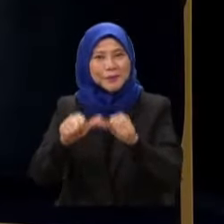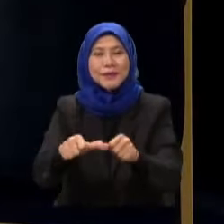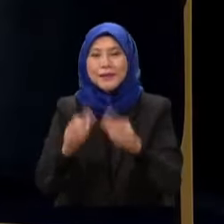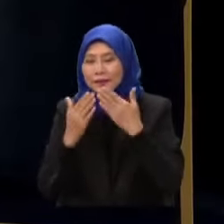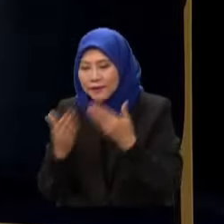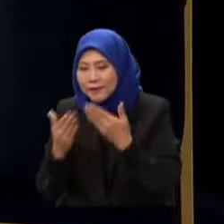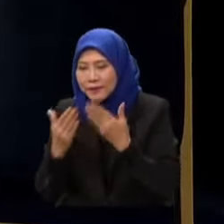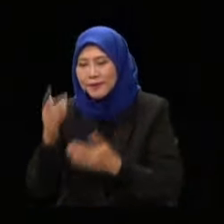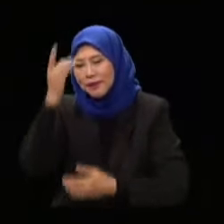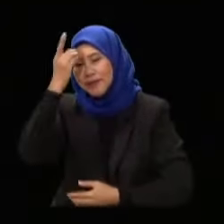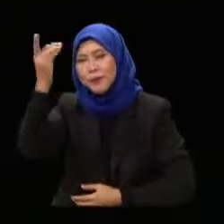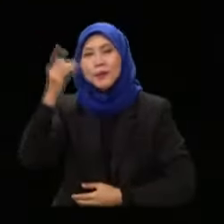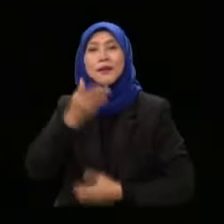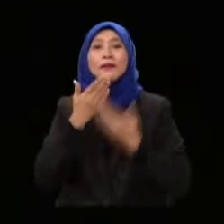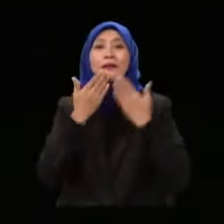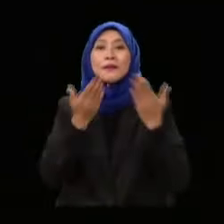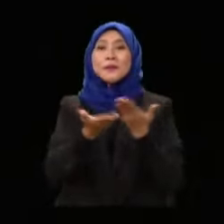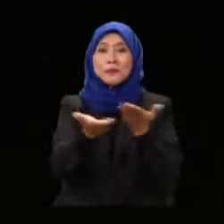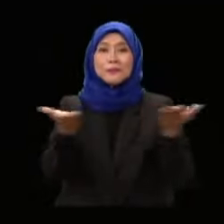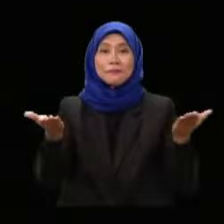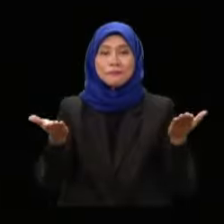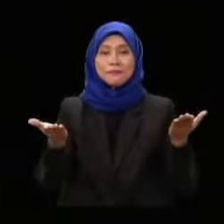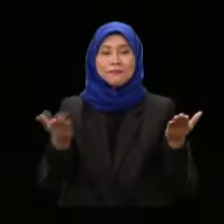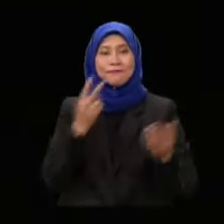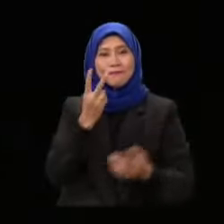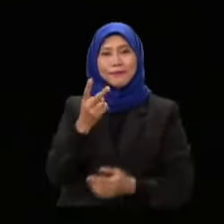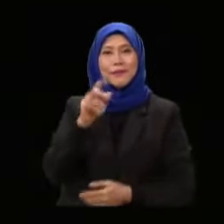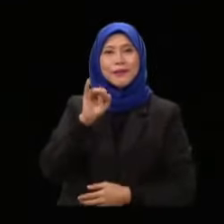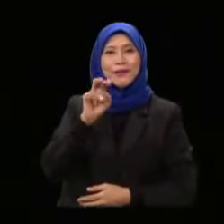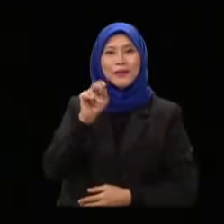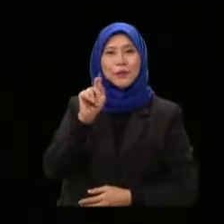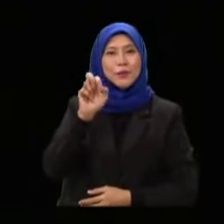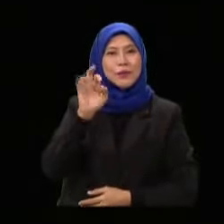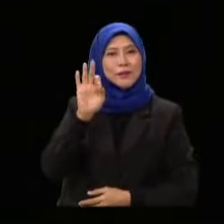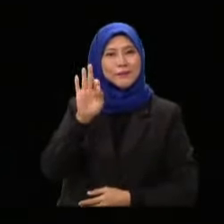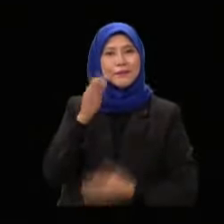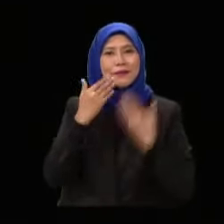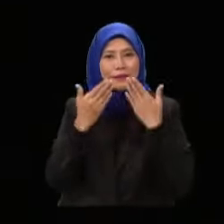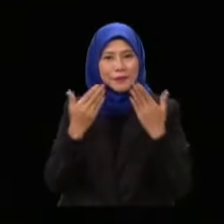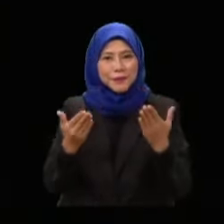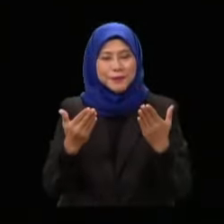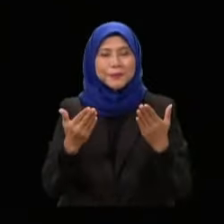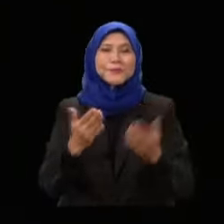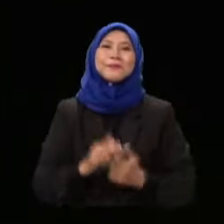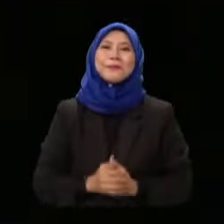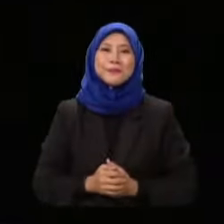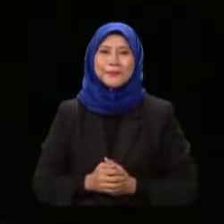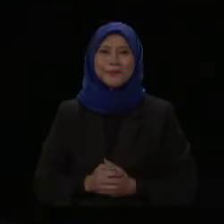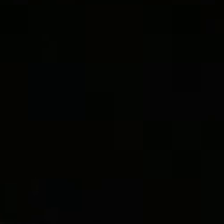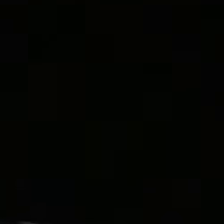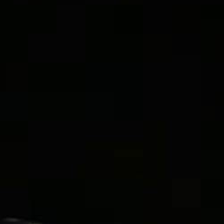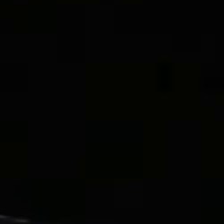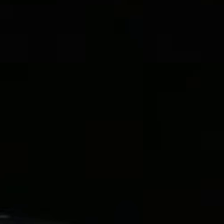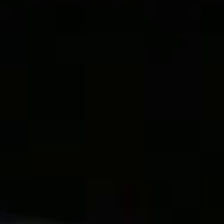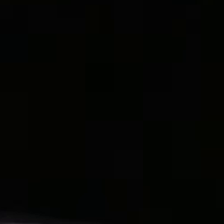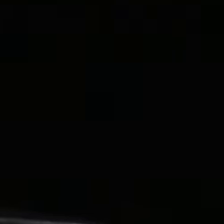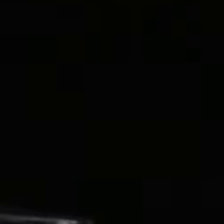kecil kasih kepada semua yang menuntun kami JPU lebih wassalamu'alaikum Salam muhibah ke